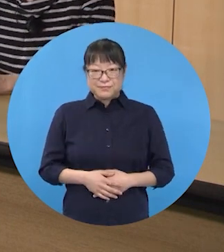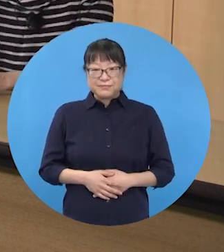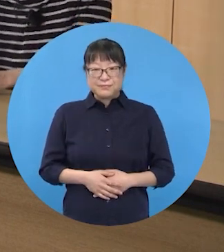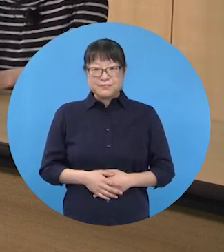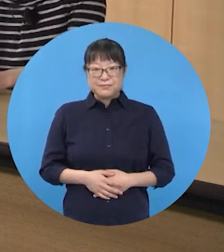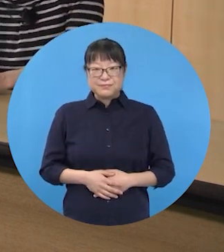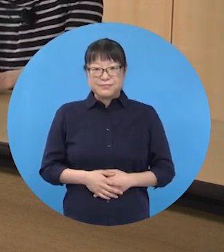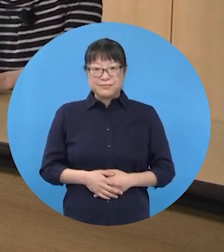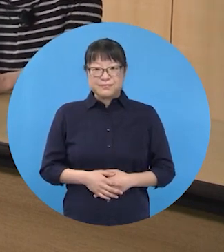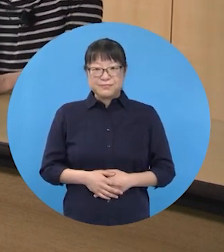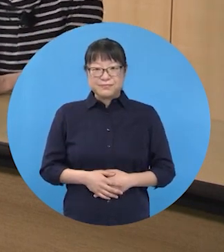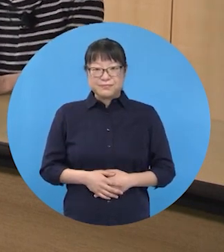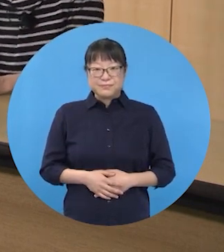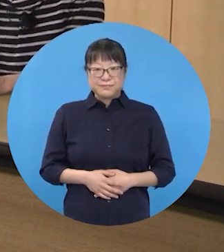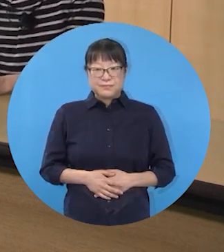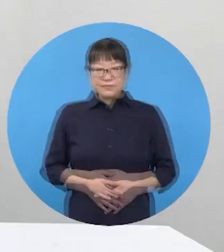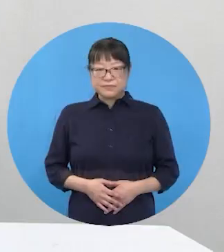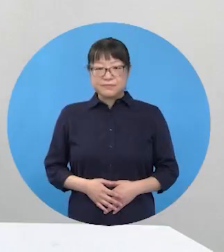ました。